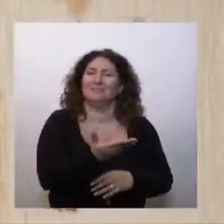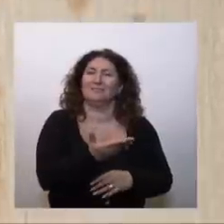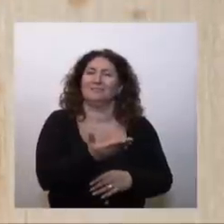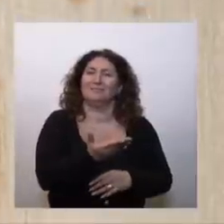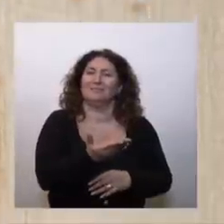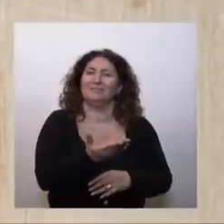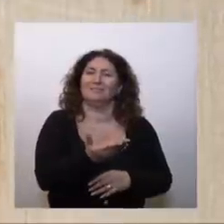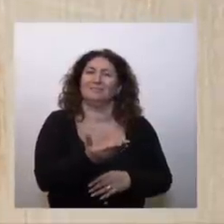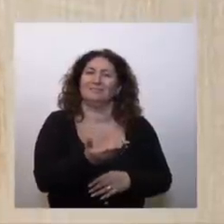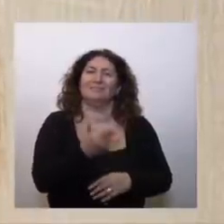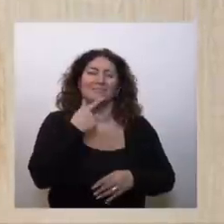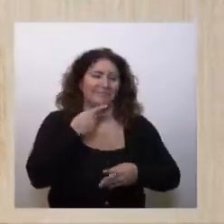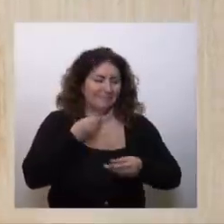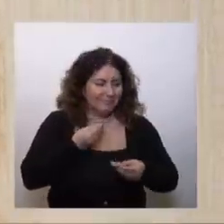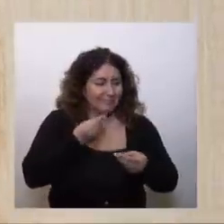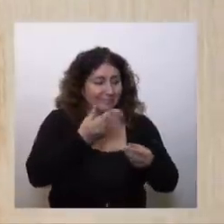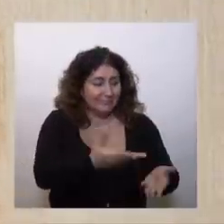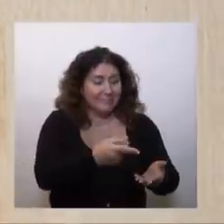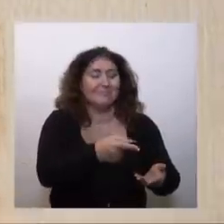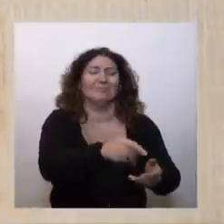e mediazione di grazia.